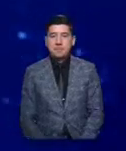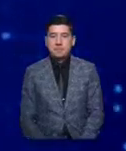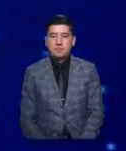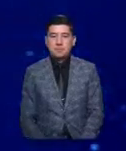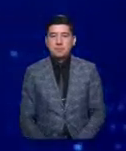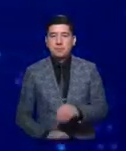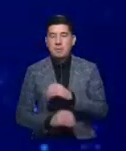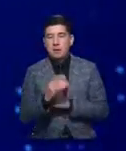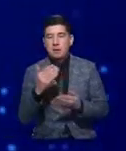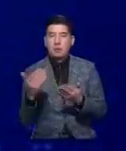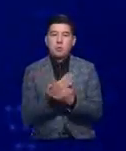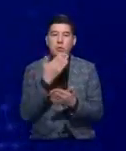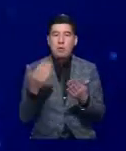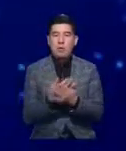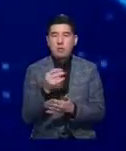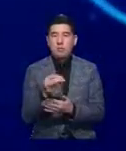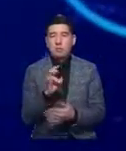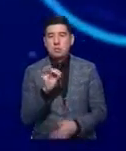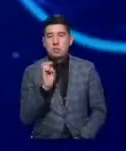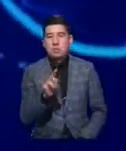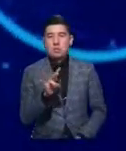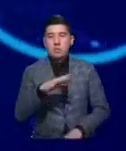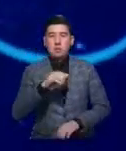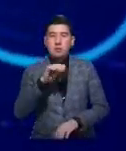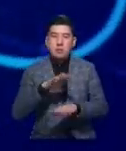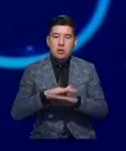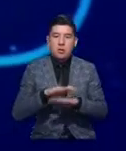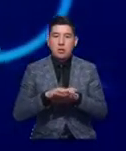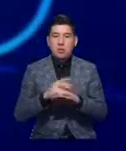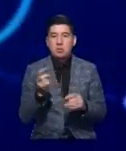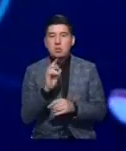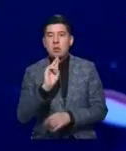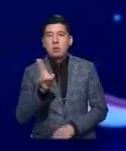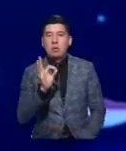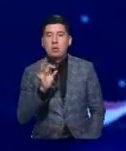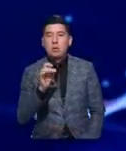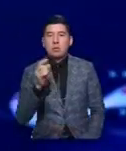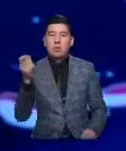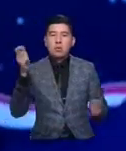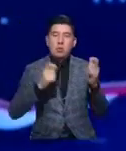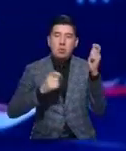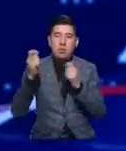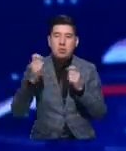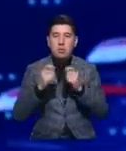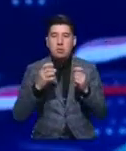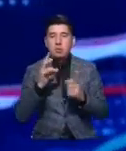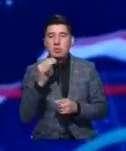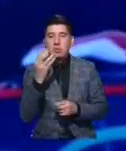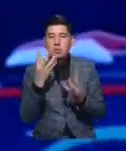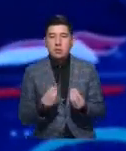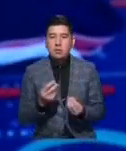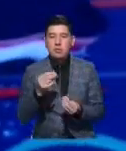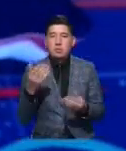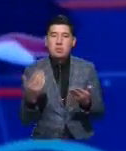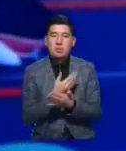Серию новых банкнот представил Национальный банк. Презентация прошла на Конгрессе финансистов Алматы в рамках Дня нацвалюты. Новая